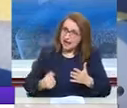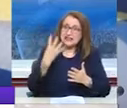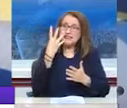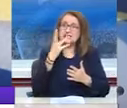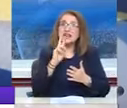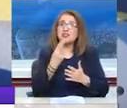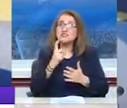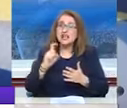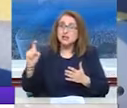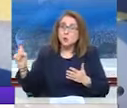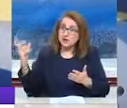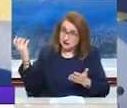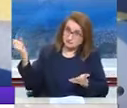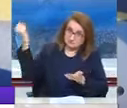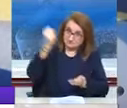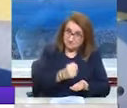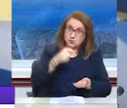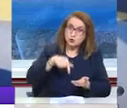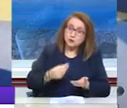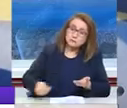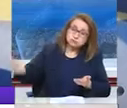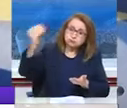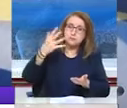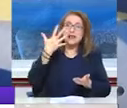ευρώ, αυξάνονται τελικά κατά 5 δισεκατομμύρια ευρώ.